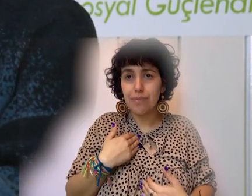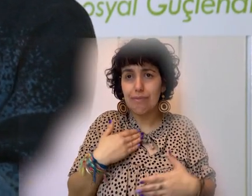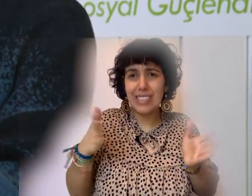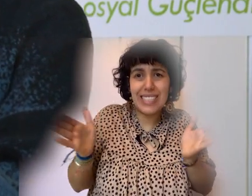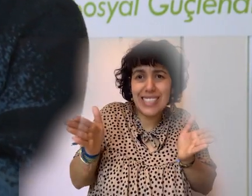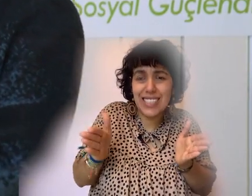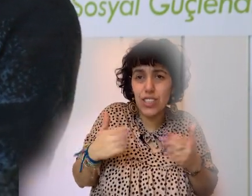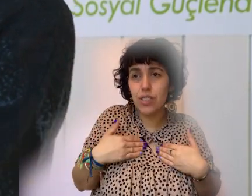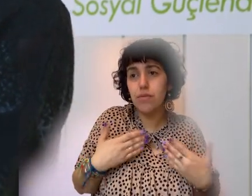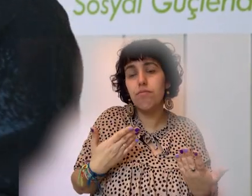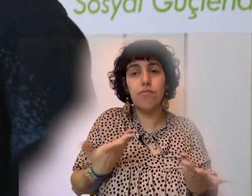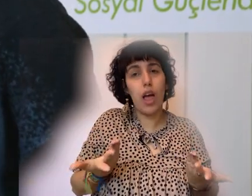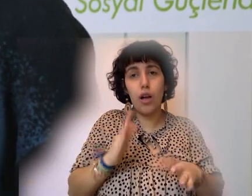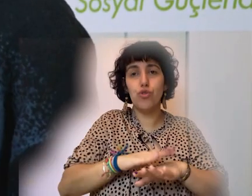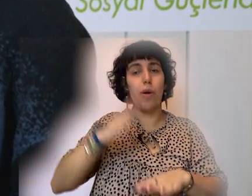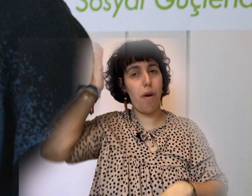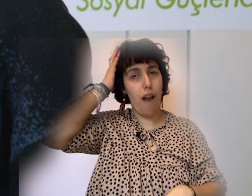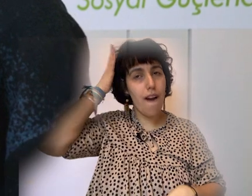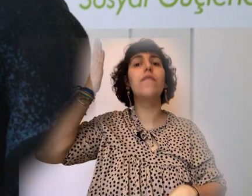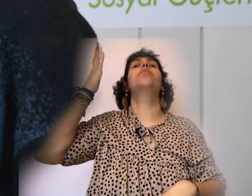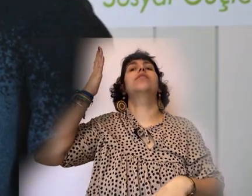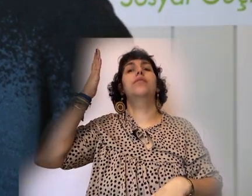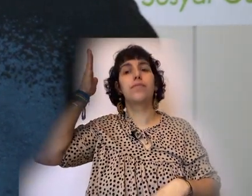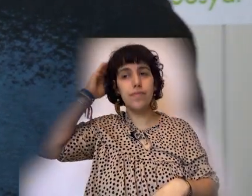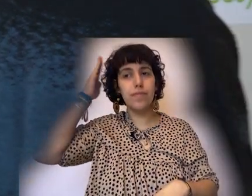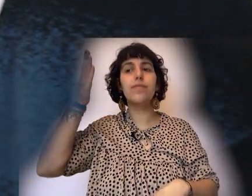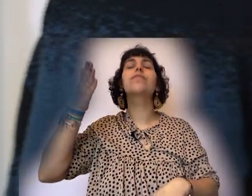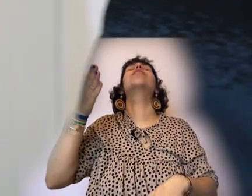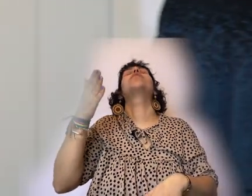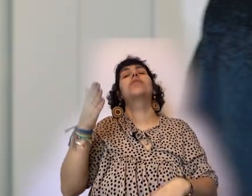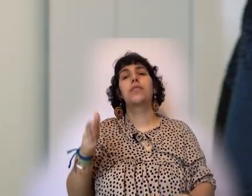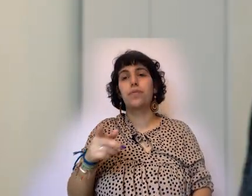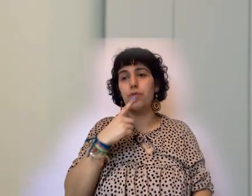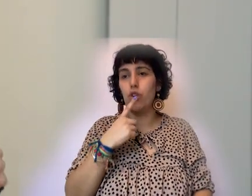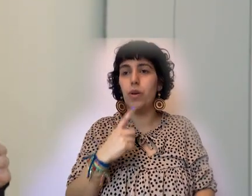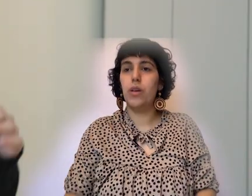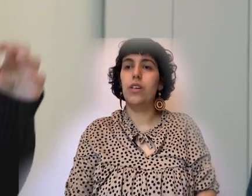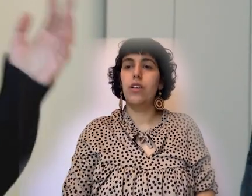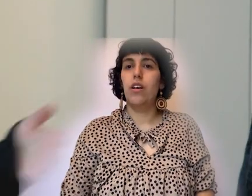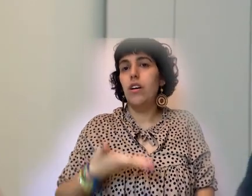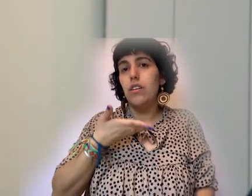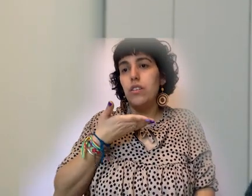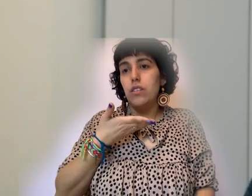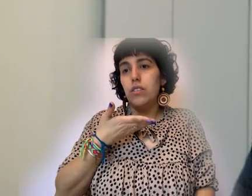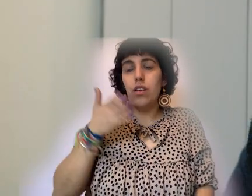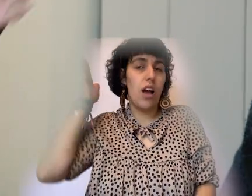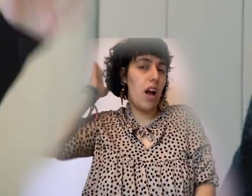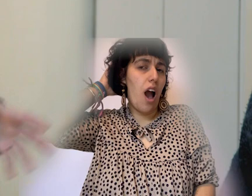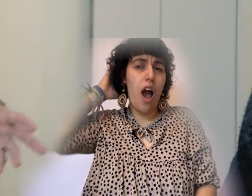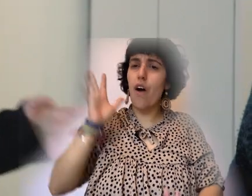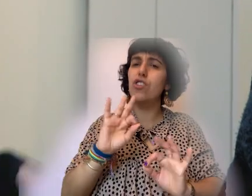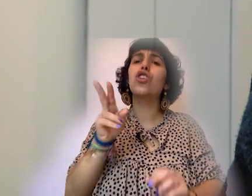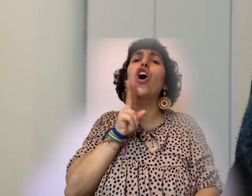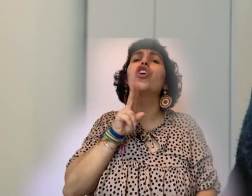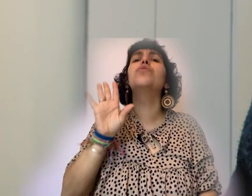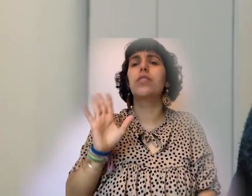Evet geriye doğru bir kasayla onun içerisinde hiçbir şey olmaz Hiç amacımız Yani tam sırası yapacağımız için onun burnunu kurabilirim